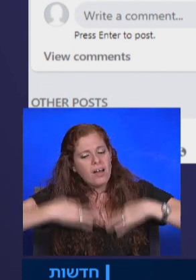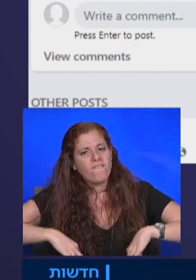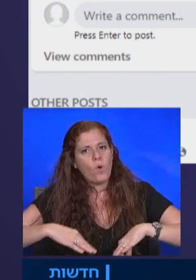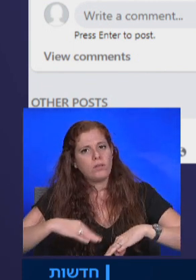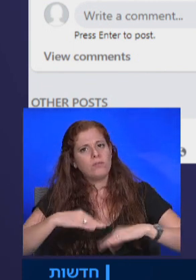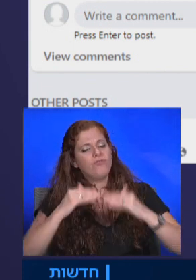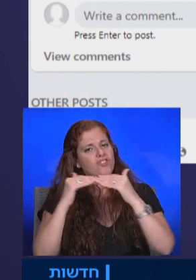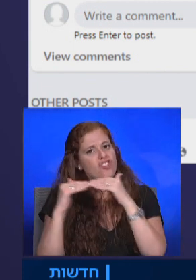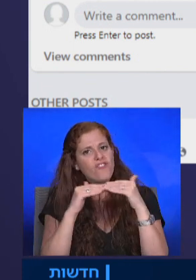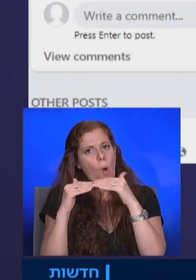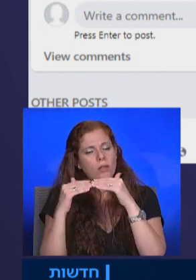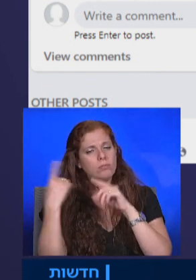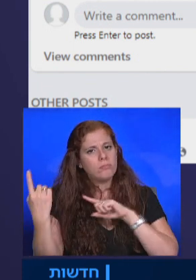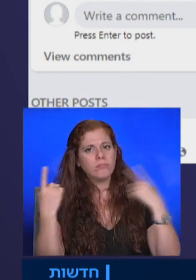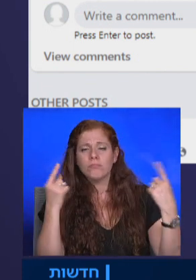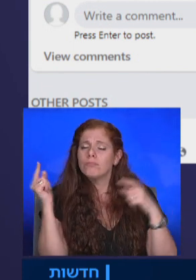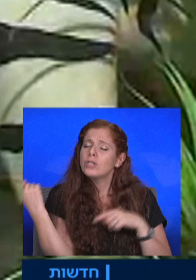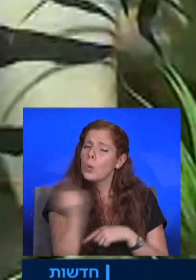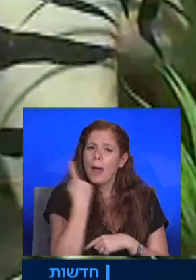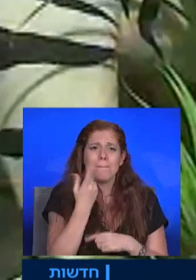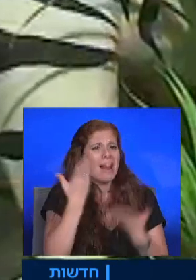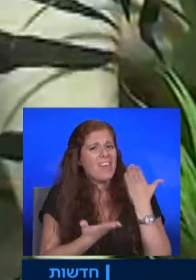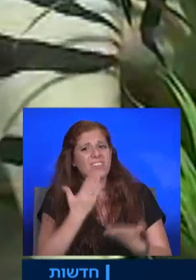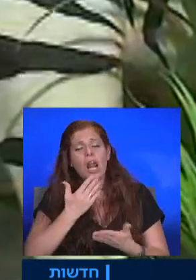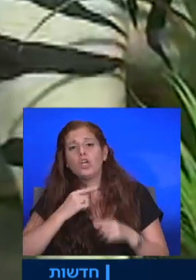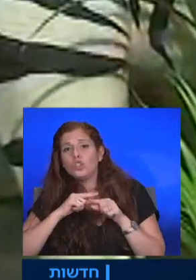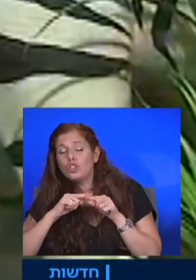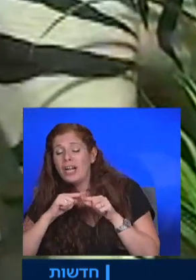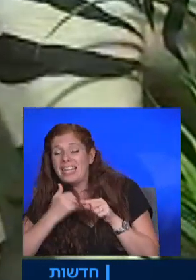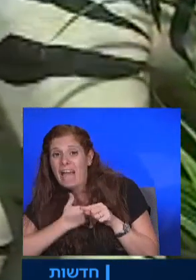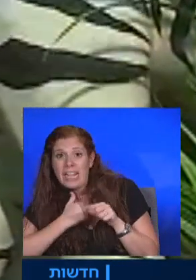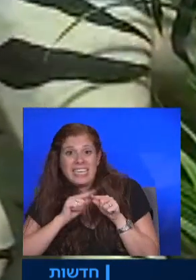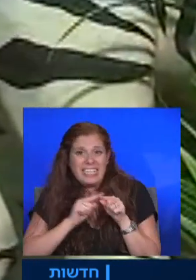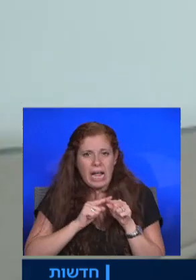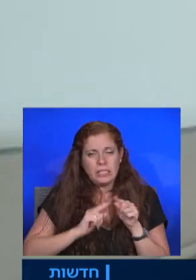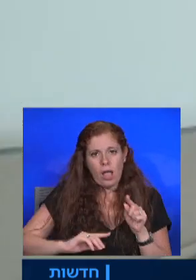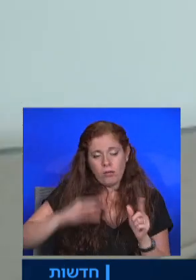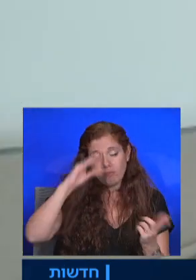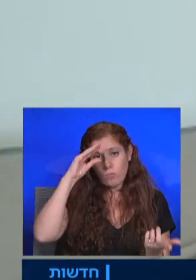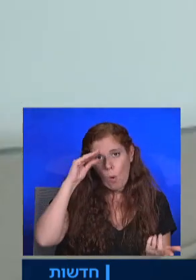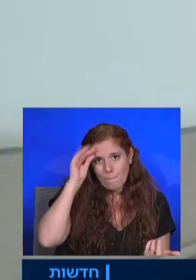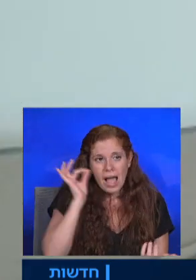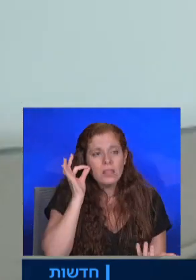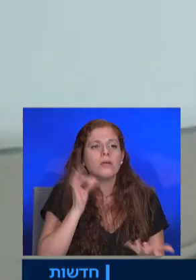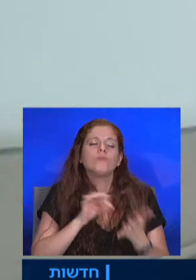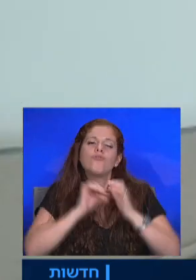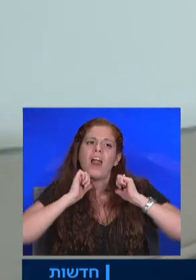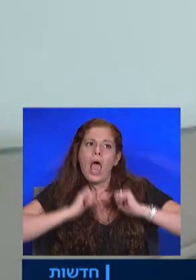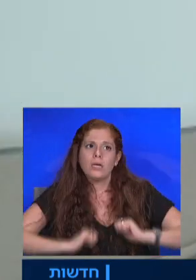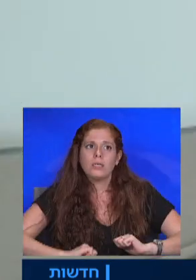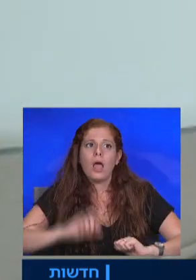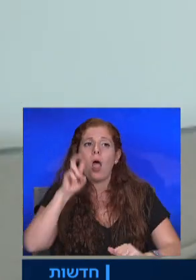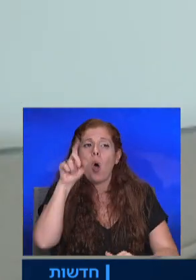הוא, ללא הבדל דת, גזע ומין. בניסיון להרגיע את הרוחות, בשעות אחר הצהריים פרסם עוז סרטון התנצלות